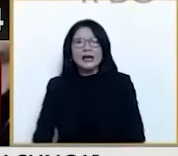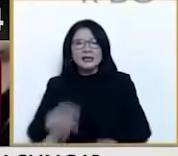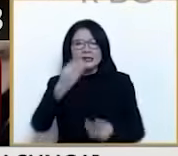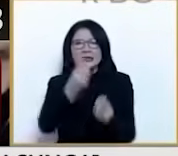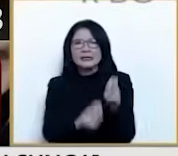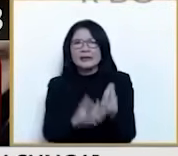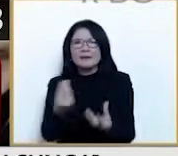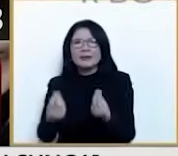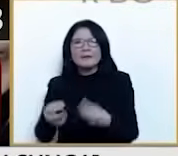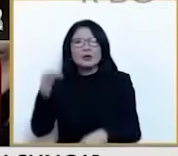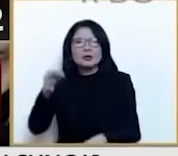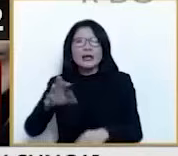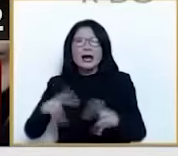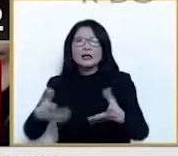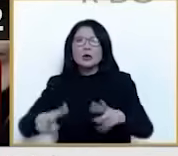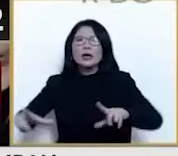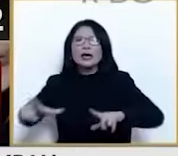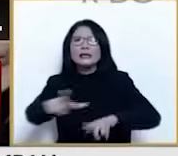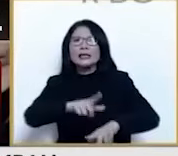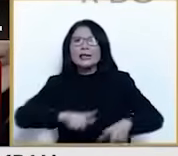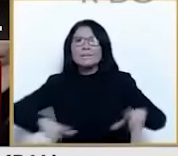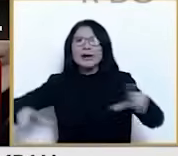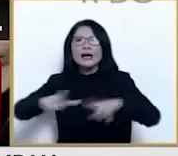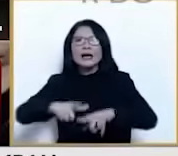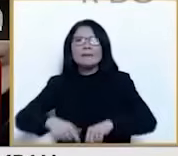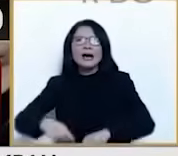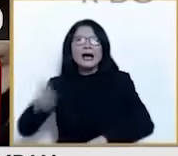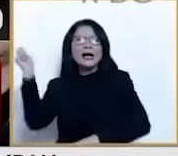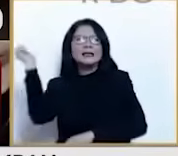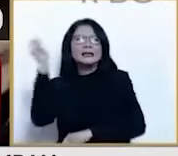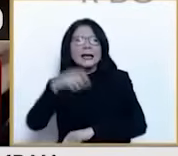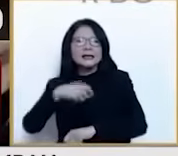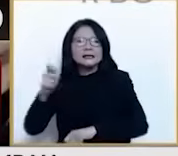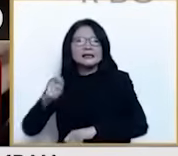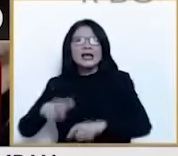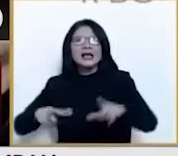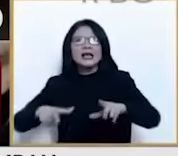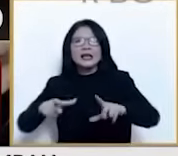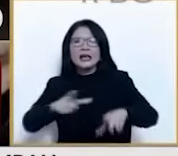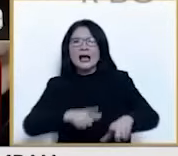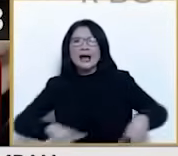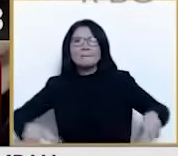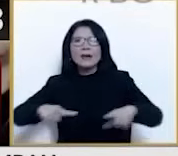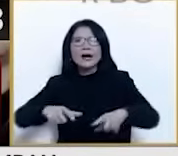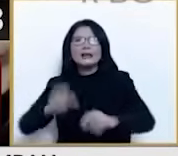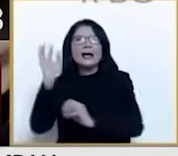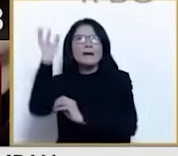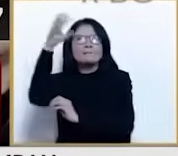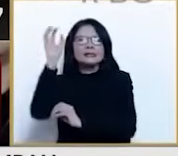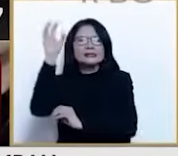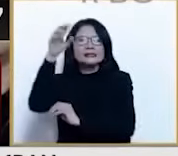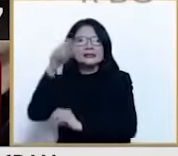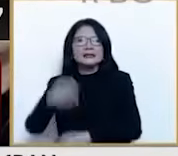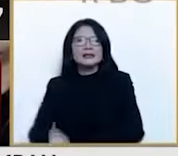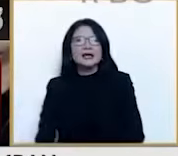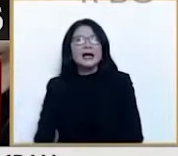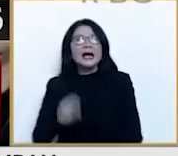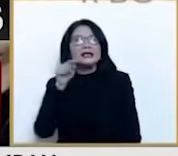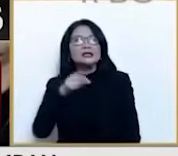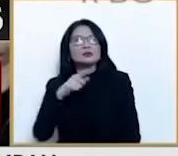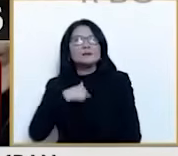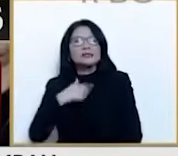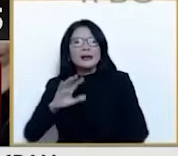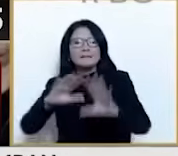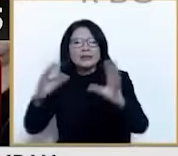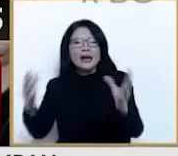maupun lapangan-lapangan tenis, lapangan basket, di mana di situ ada namanya hidden dam yang dapat